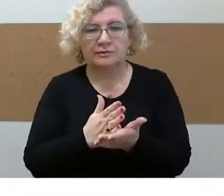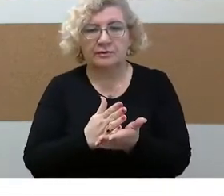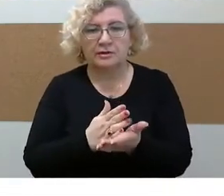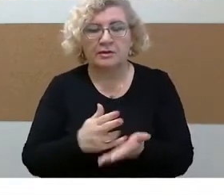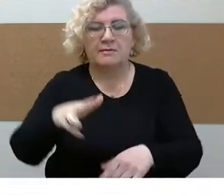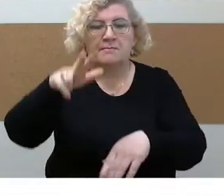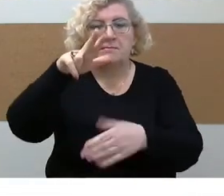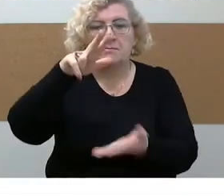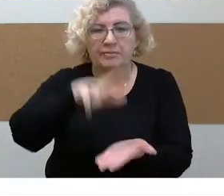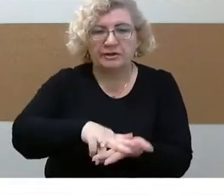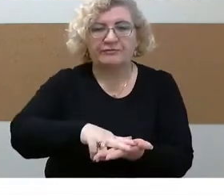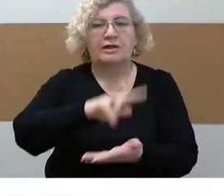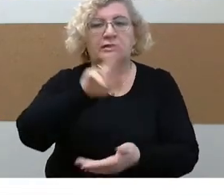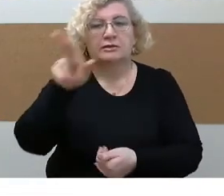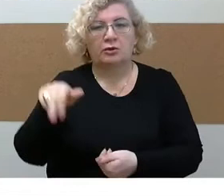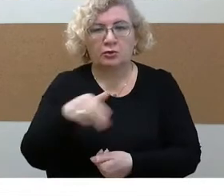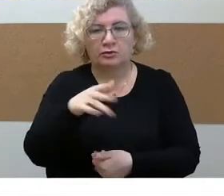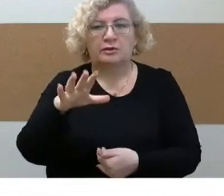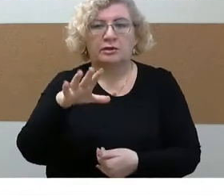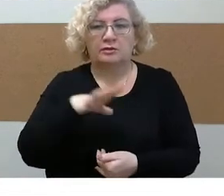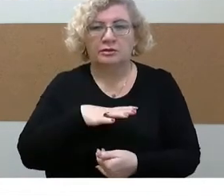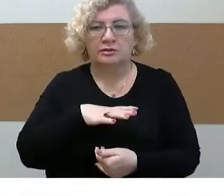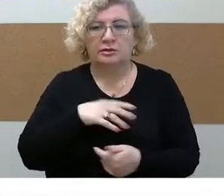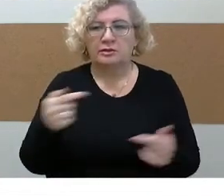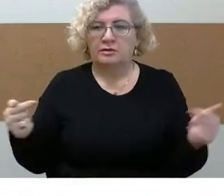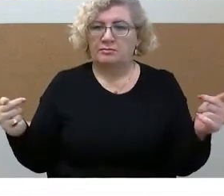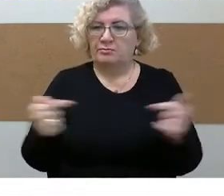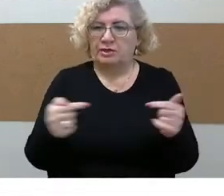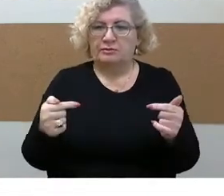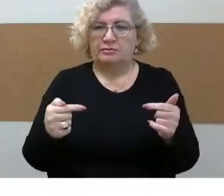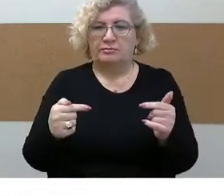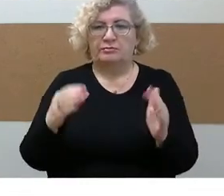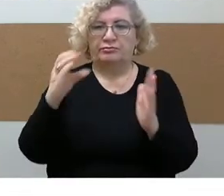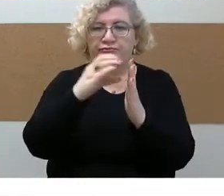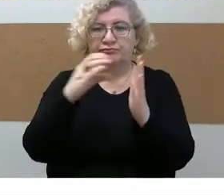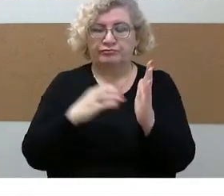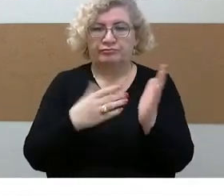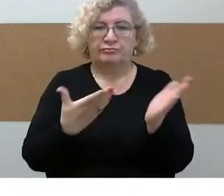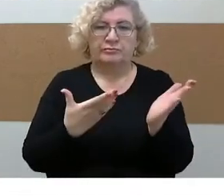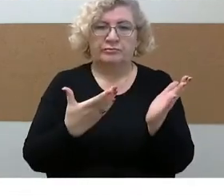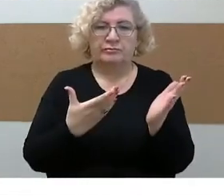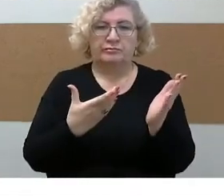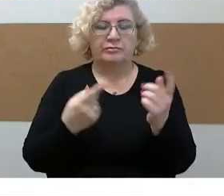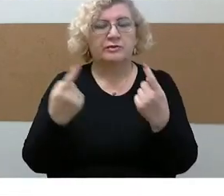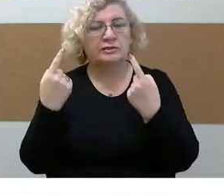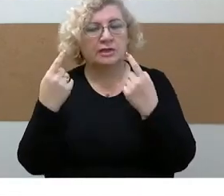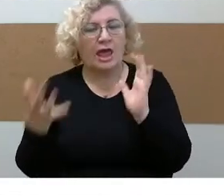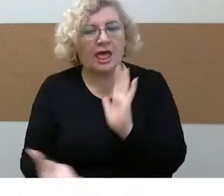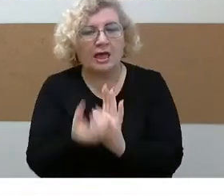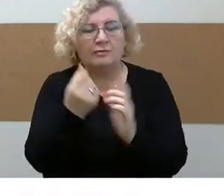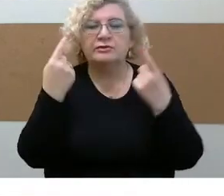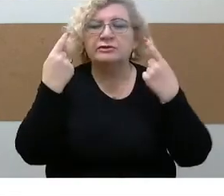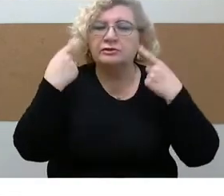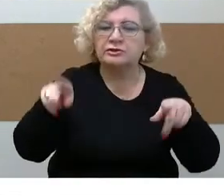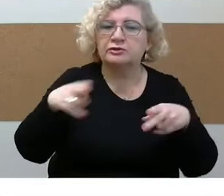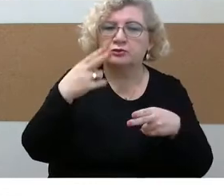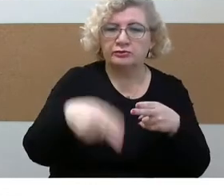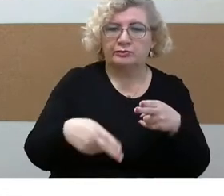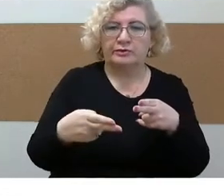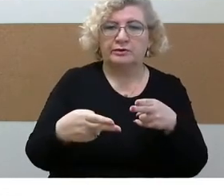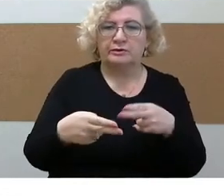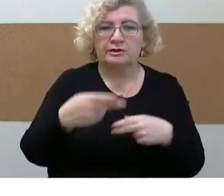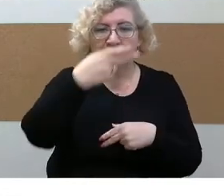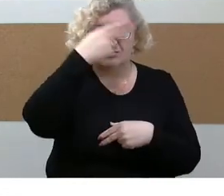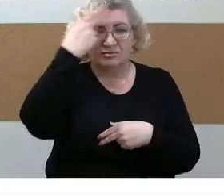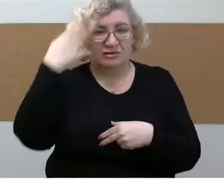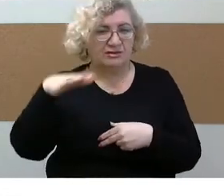įteisinam konvencijoje prieštaraujant nuostatas, kurias turėtų atrasti alternatyvius sprendimus. Ir Lietuva